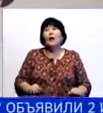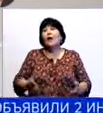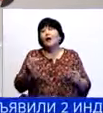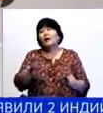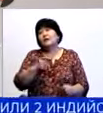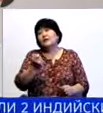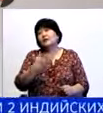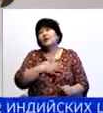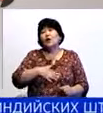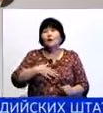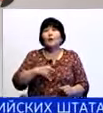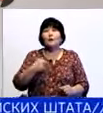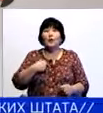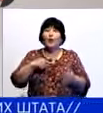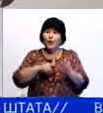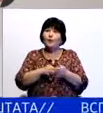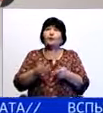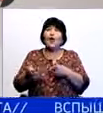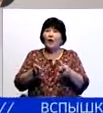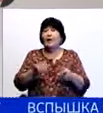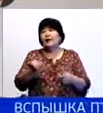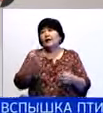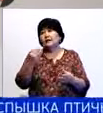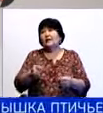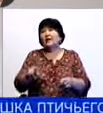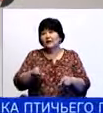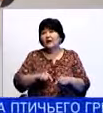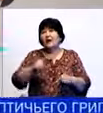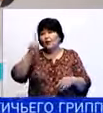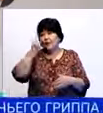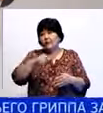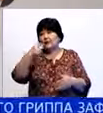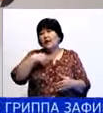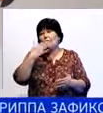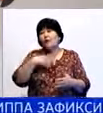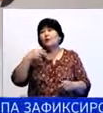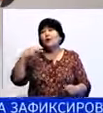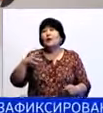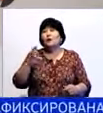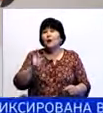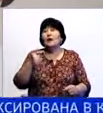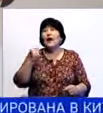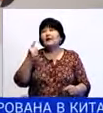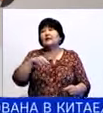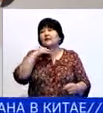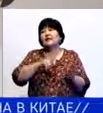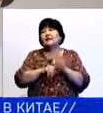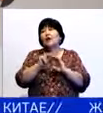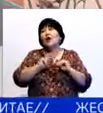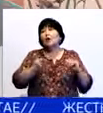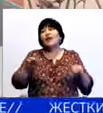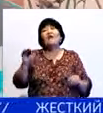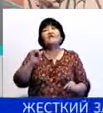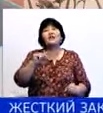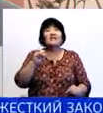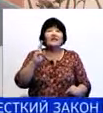Конечно, было небольшое волнение, но нас упорно готовили, поэтому день ото дня крепла уверенность в себе. Я люблю литературу, но в 11 классе решила стать учителем